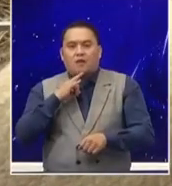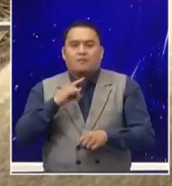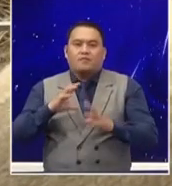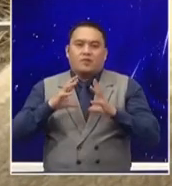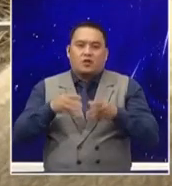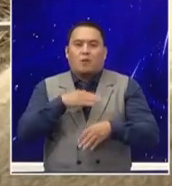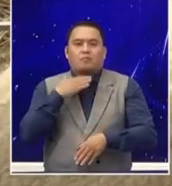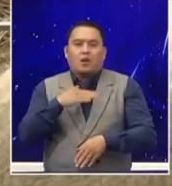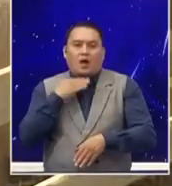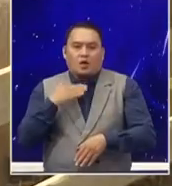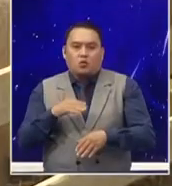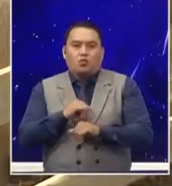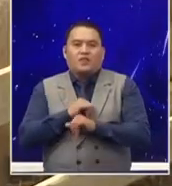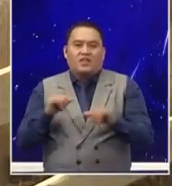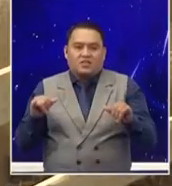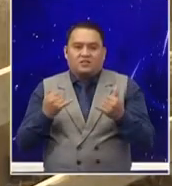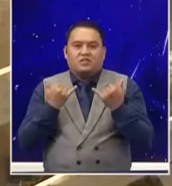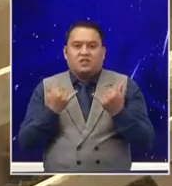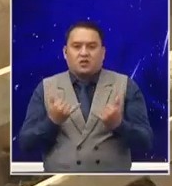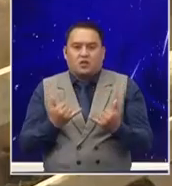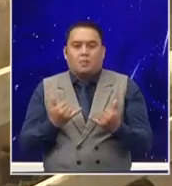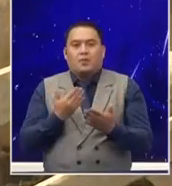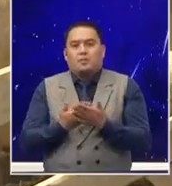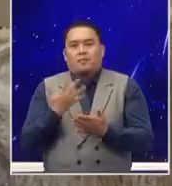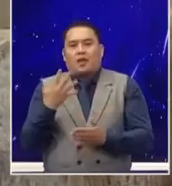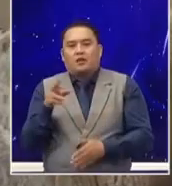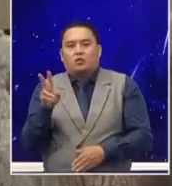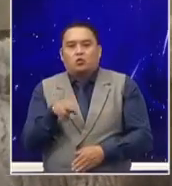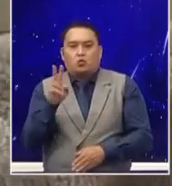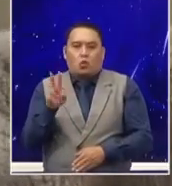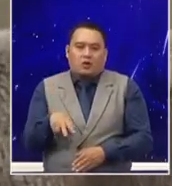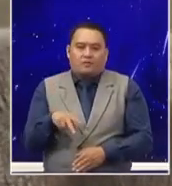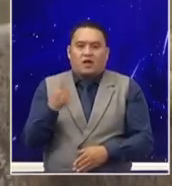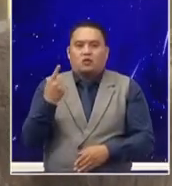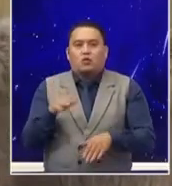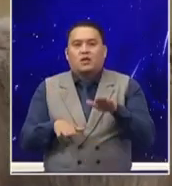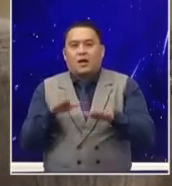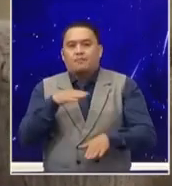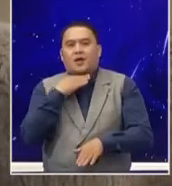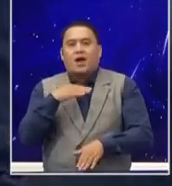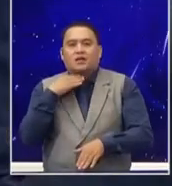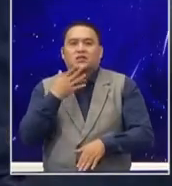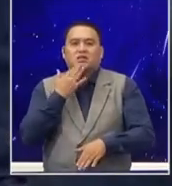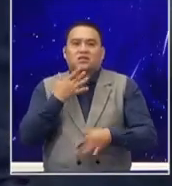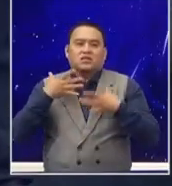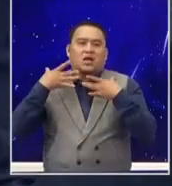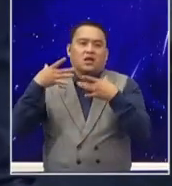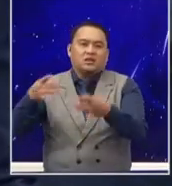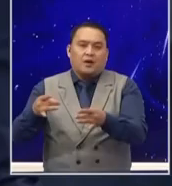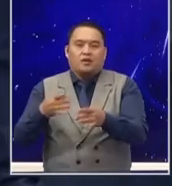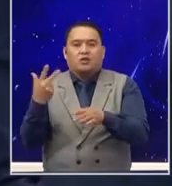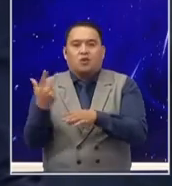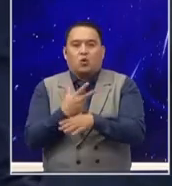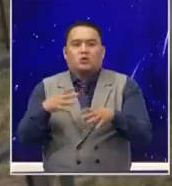мировая цена на мясо тоже растет и сейчас держится на уровне $5 за килограмм. А вот мясо, экспорт мяса в этом году почти